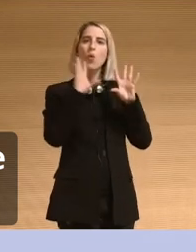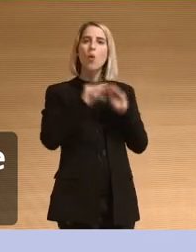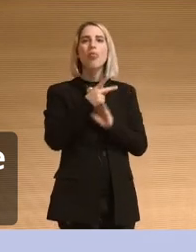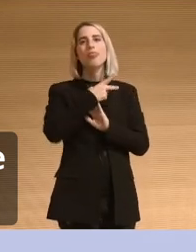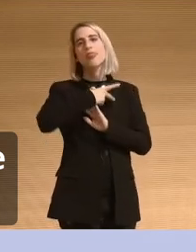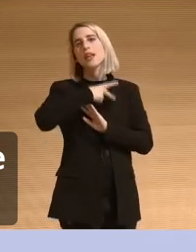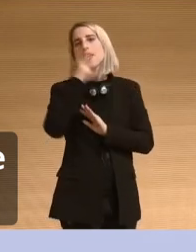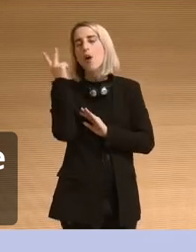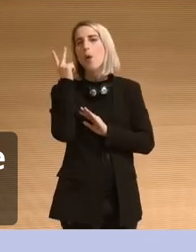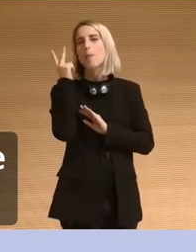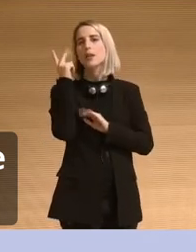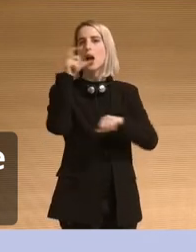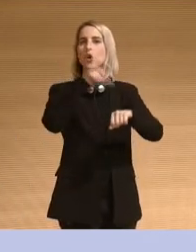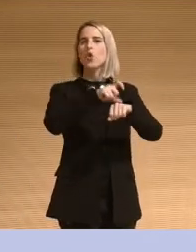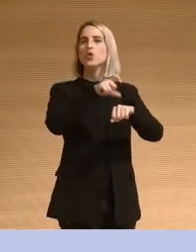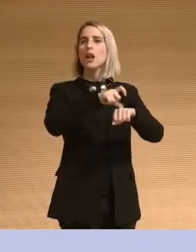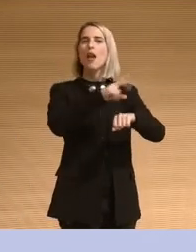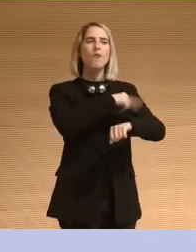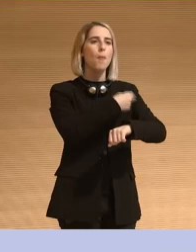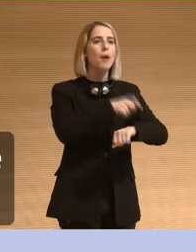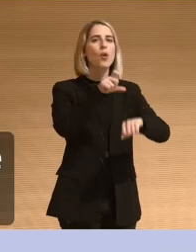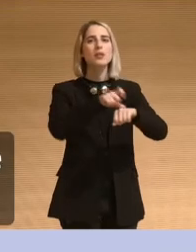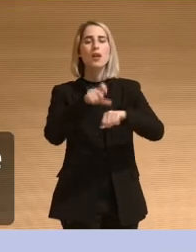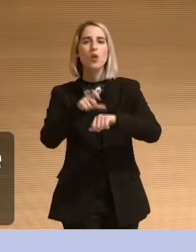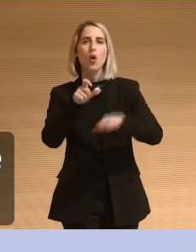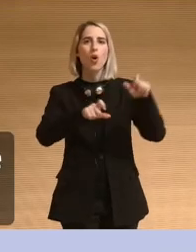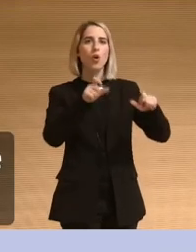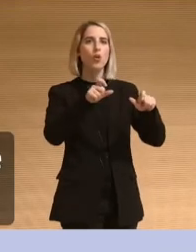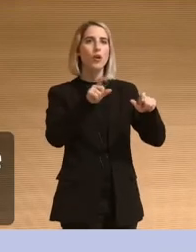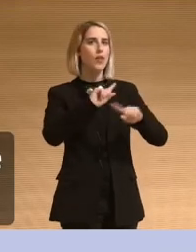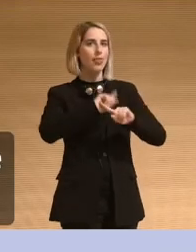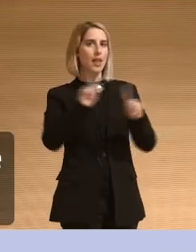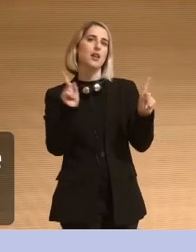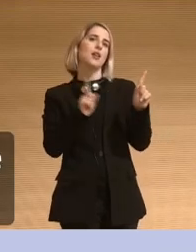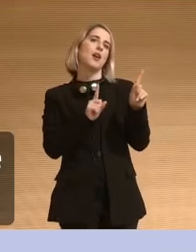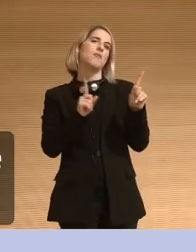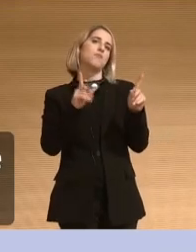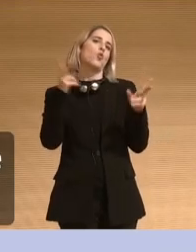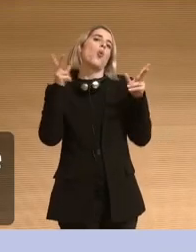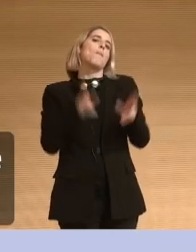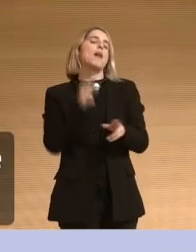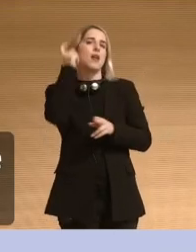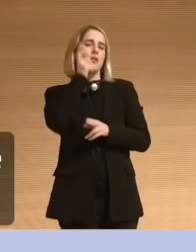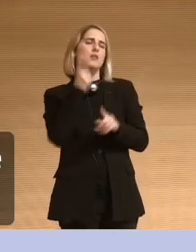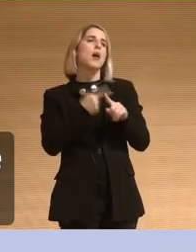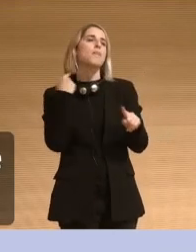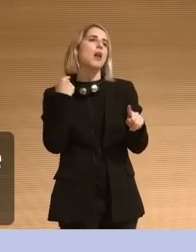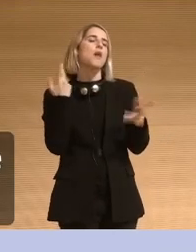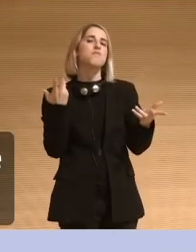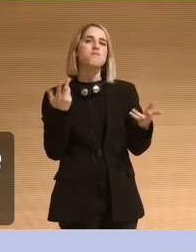των νοσηλευωμένων, των ασθενών κλπ, που δεν είναι μέρος της έκθεσης, αλλά που είναι